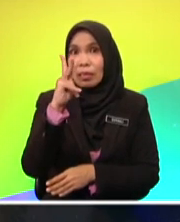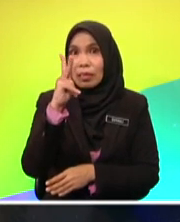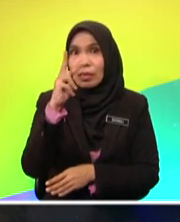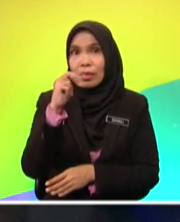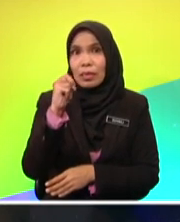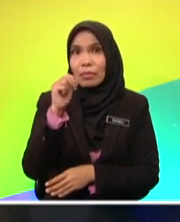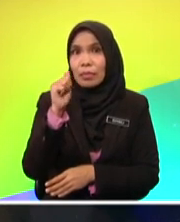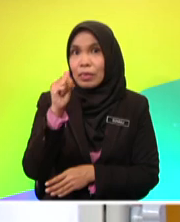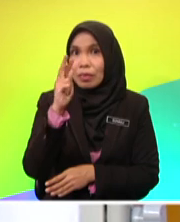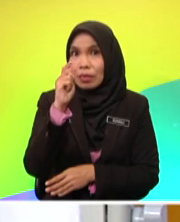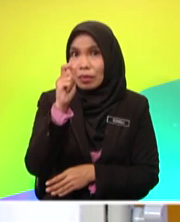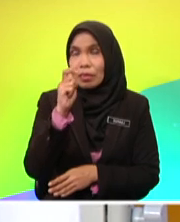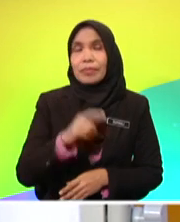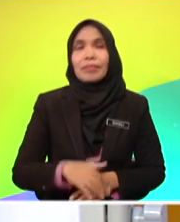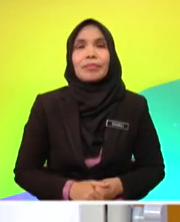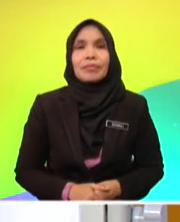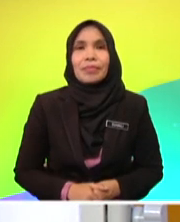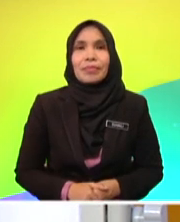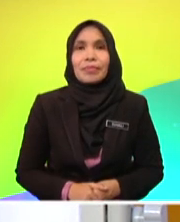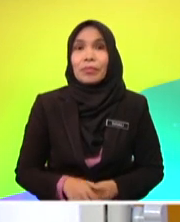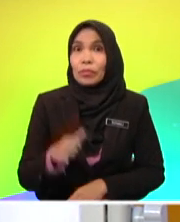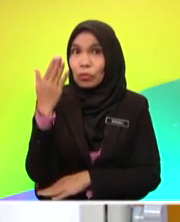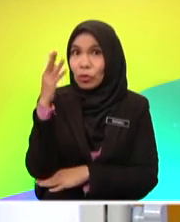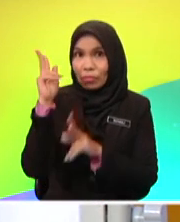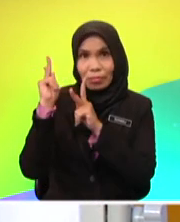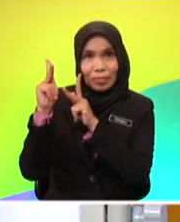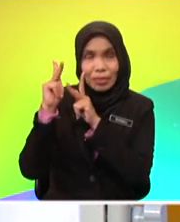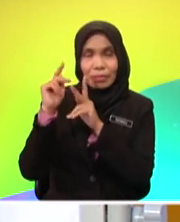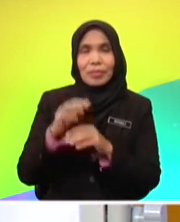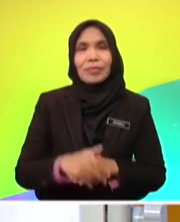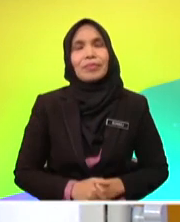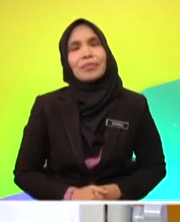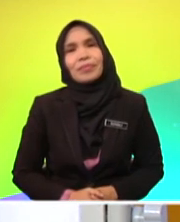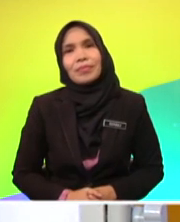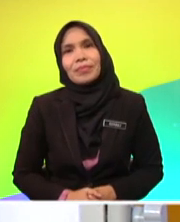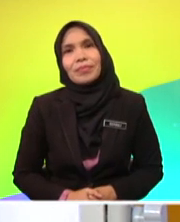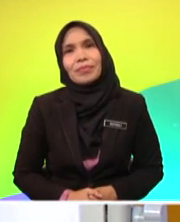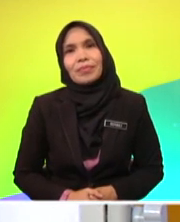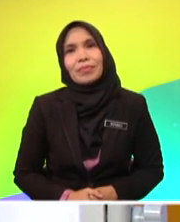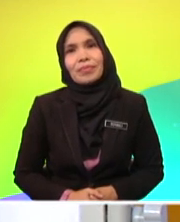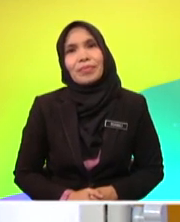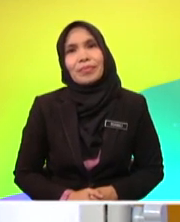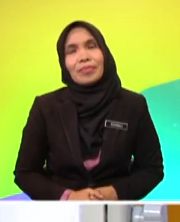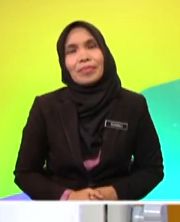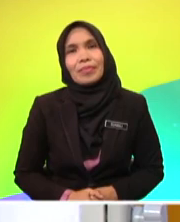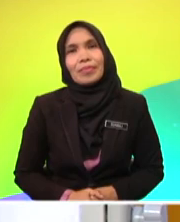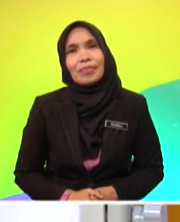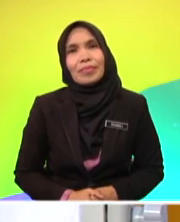pokok kelapa. Ya. Yeah. Seperti mana yang cikgu Suhaila dan juga Cikgu Syaira telah terangkan, beberapa